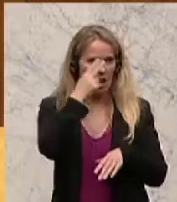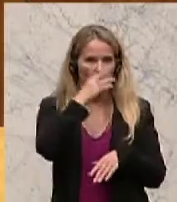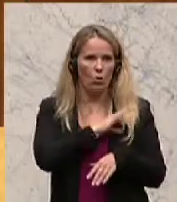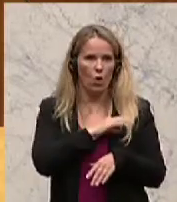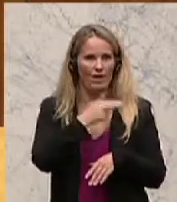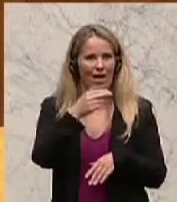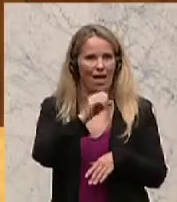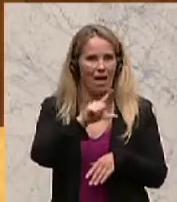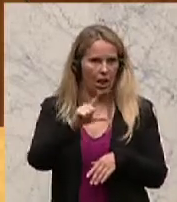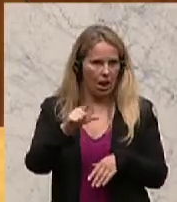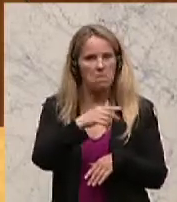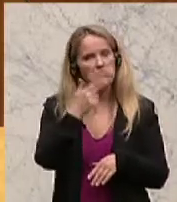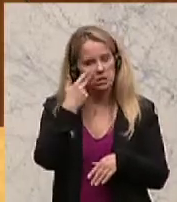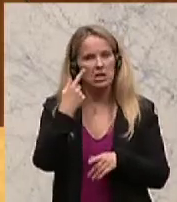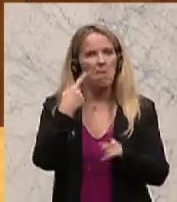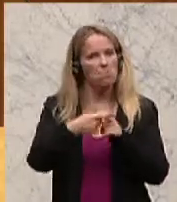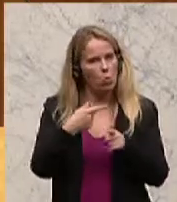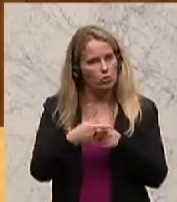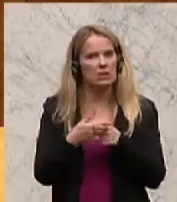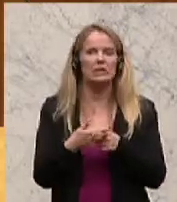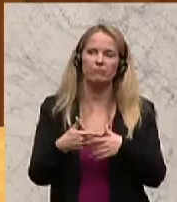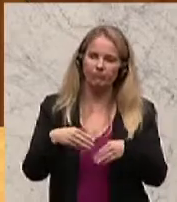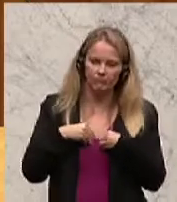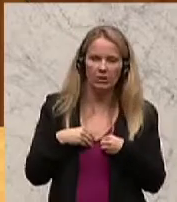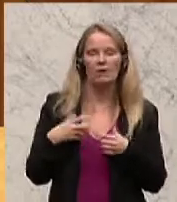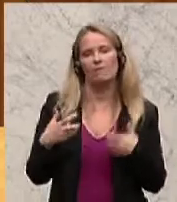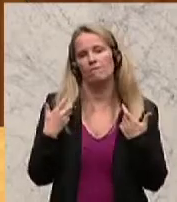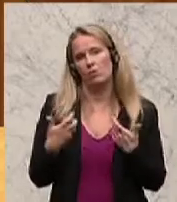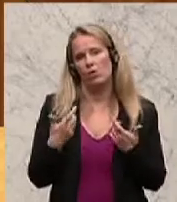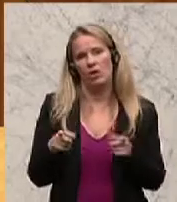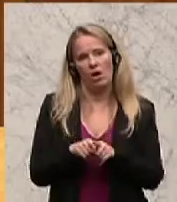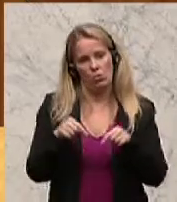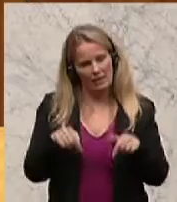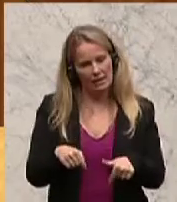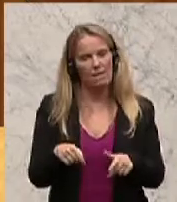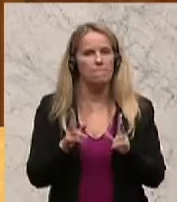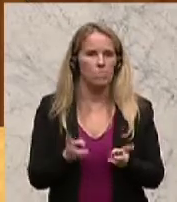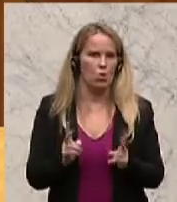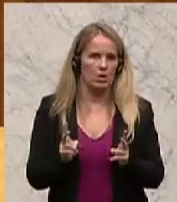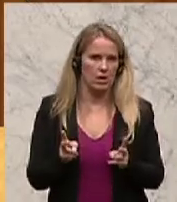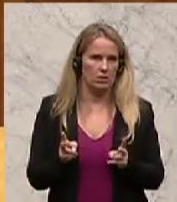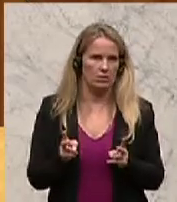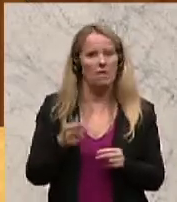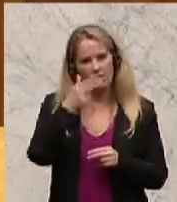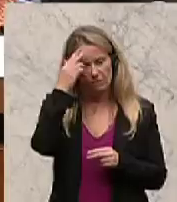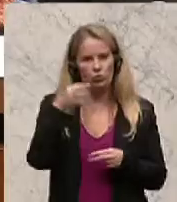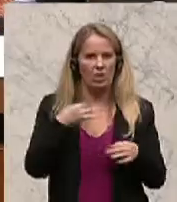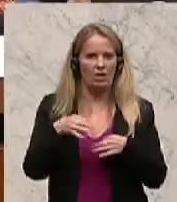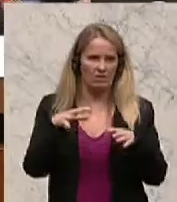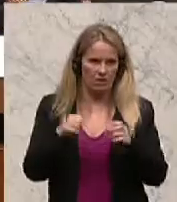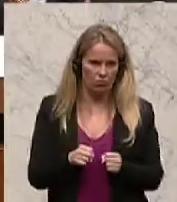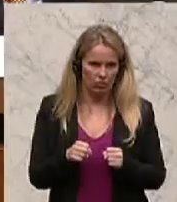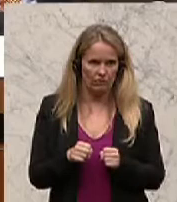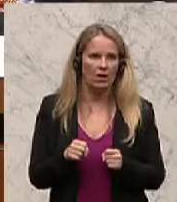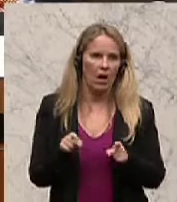positiv und wohlwollend entgegenzusehen. Und ich freue mich sehr, dass wir auch hier die Möglichkeit haben, die Volksanwaltschaft diesbezüglich